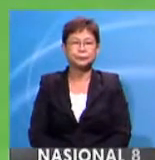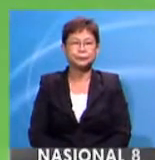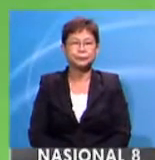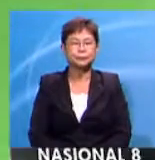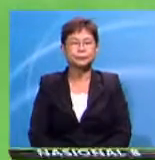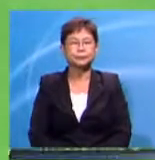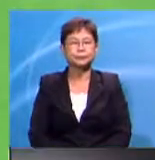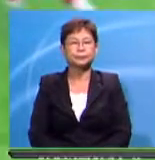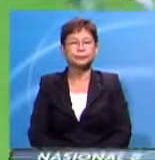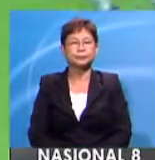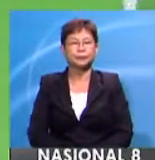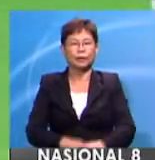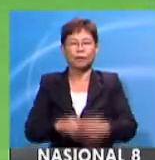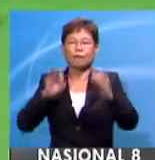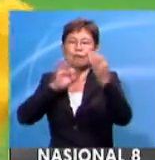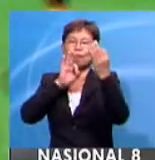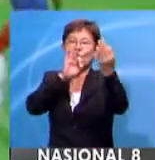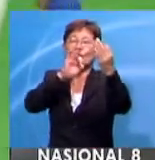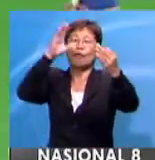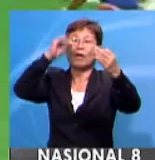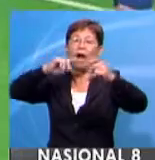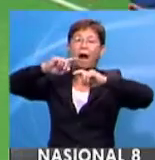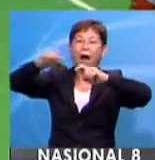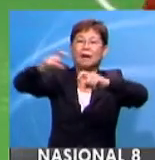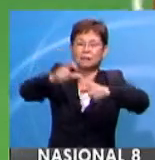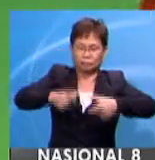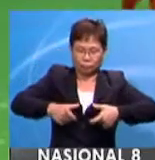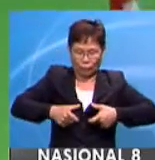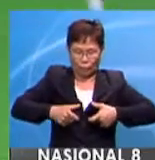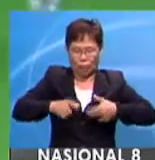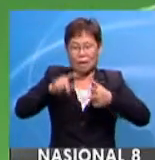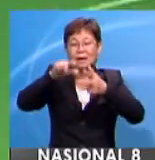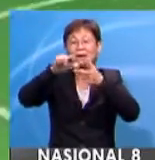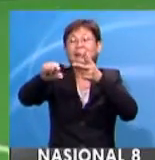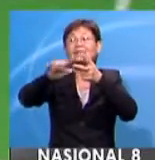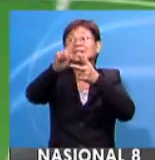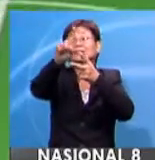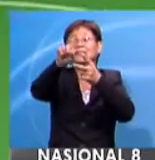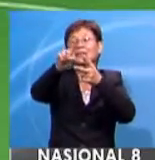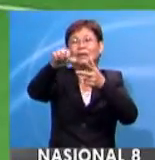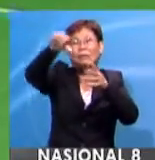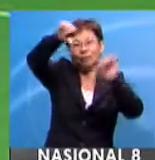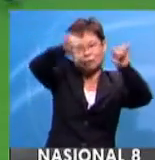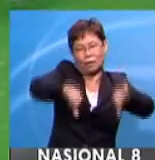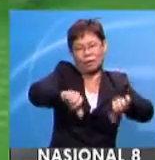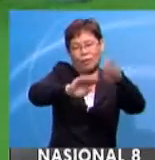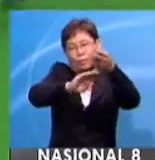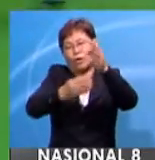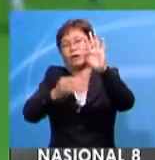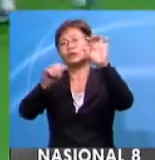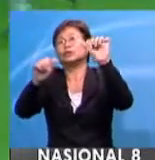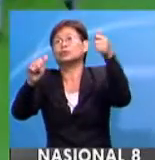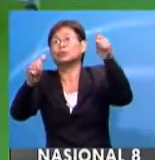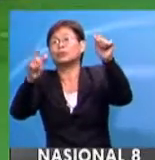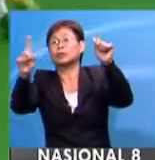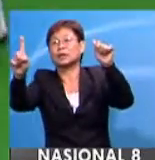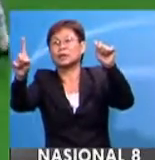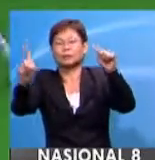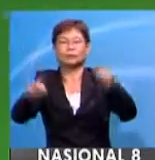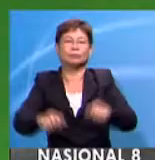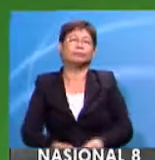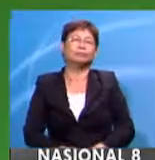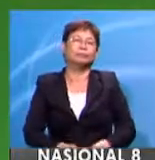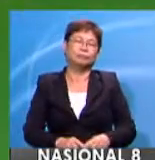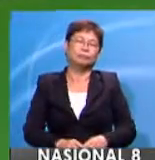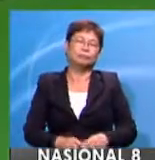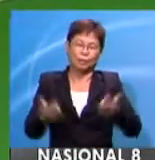skuad futsal lelaki negara berjamn mengadakan sebutir Gangsa selepas berjaya membelasah Brunei 101 beraksi penentuan tempat ketiga dan